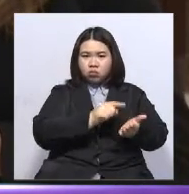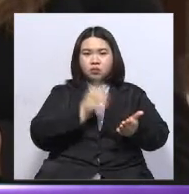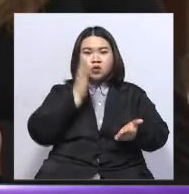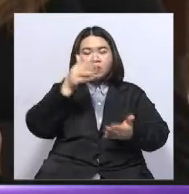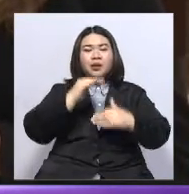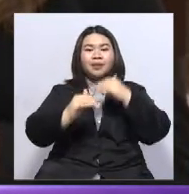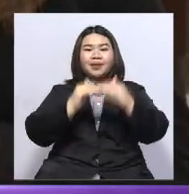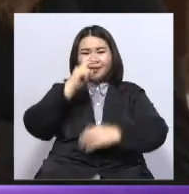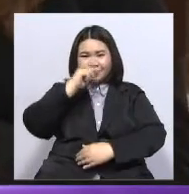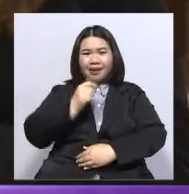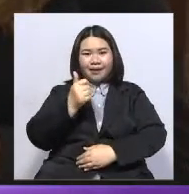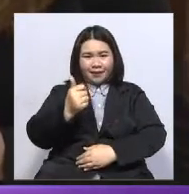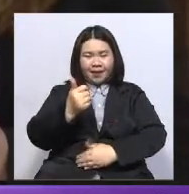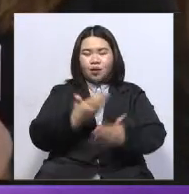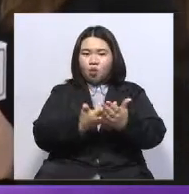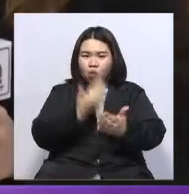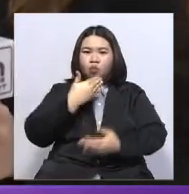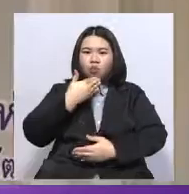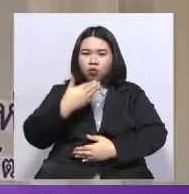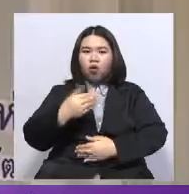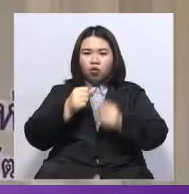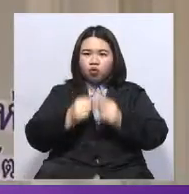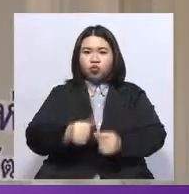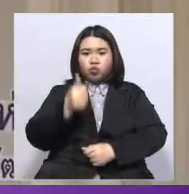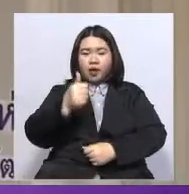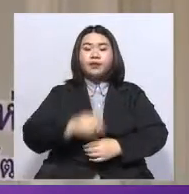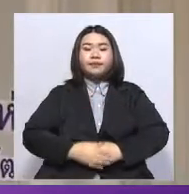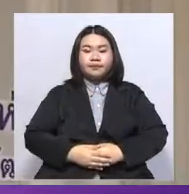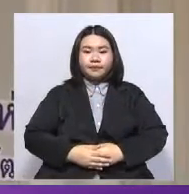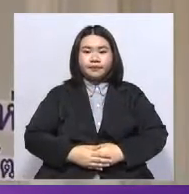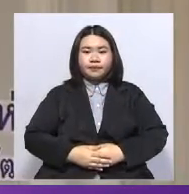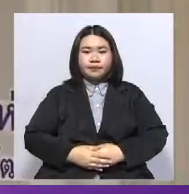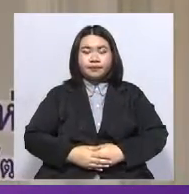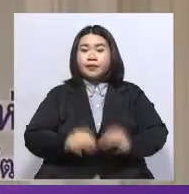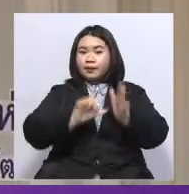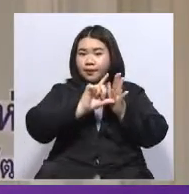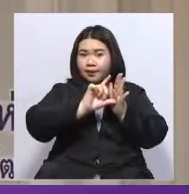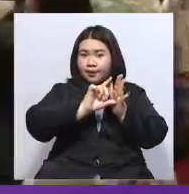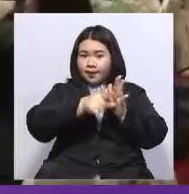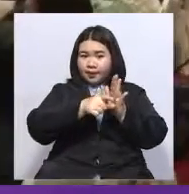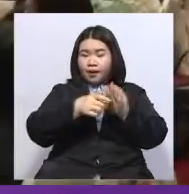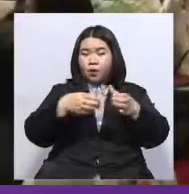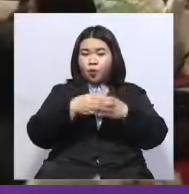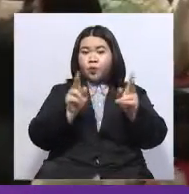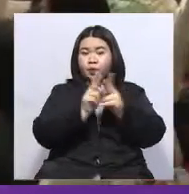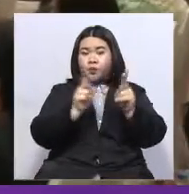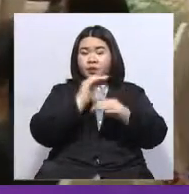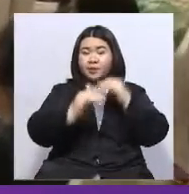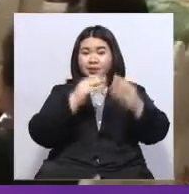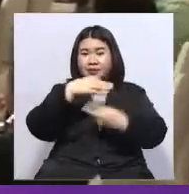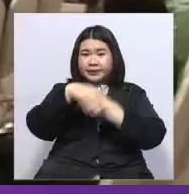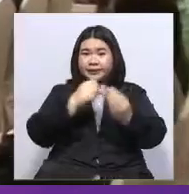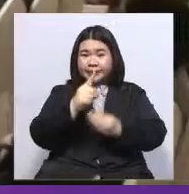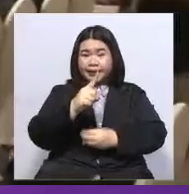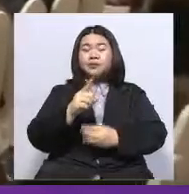ไปสู่ความมั่นคงมั่งคั่งและยั่งยืนค่ะนายปรเมธีวิมลสิริเลขาธิการคณะกรรมการพัฒนาการเศรษฐกิจ